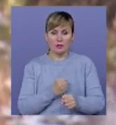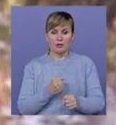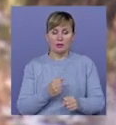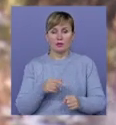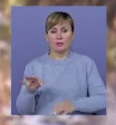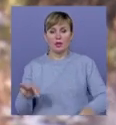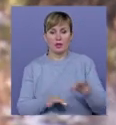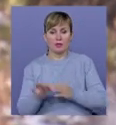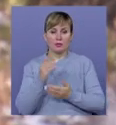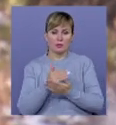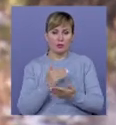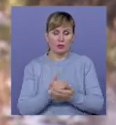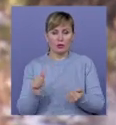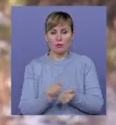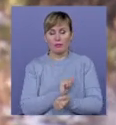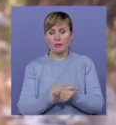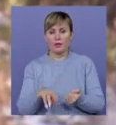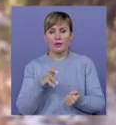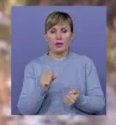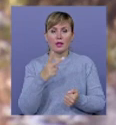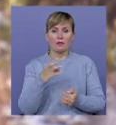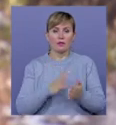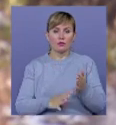разрабатывается проектно-сметная документация на